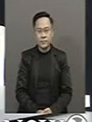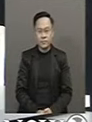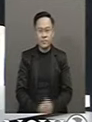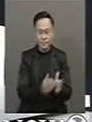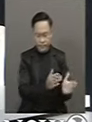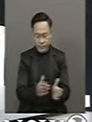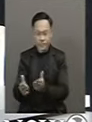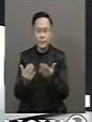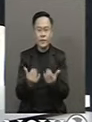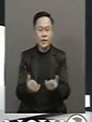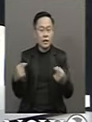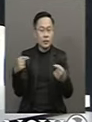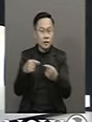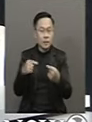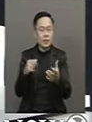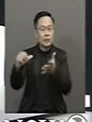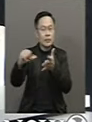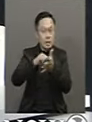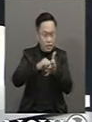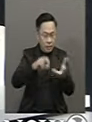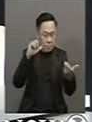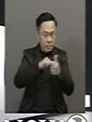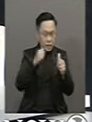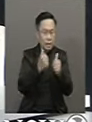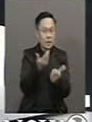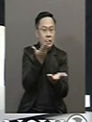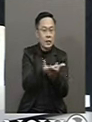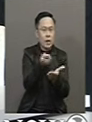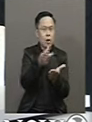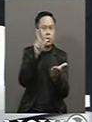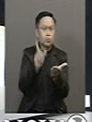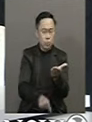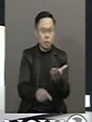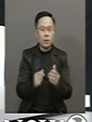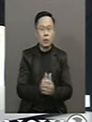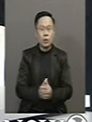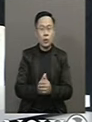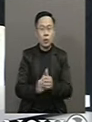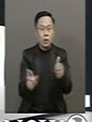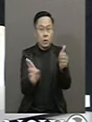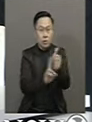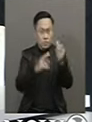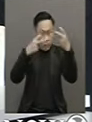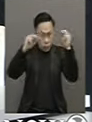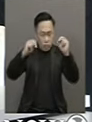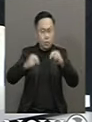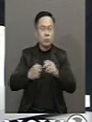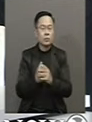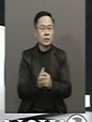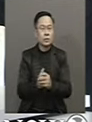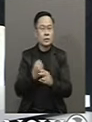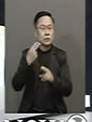ค่ะมาดูอีกหนึประเด็นนะคะเรื่องของการแก้ไขปัญหาราคาข้าวที่ตกต่ำทางด้านพล.อากาศเอกประจินจั่นตองรองนายก